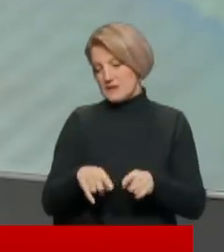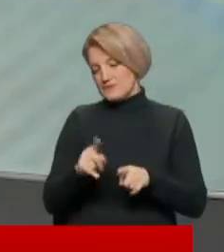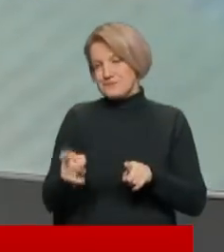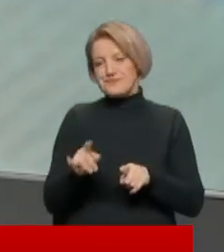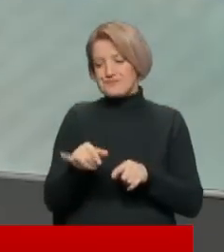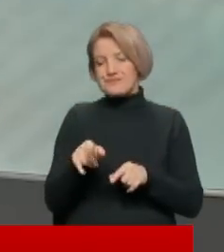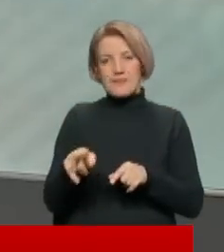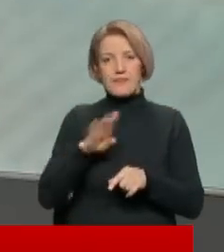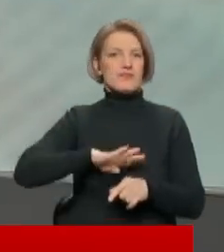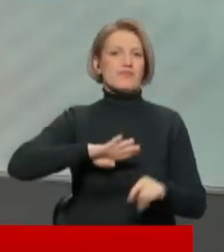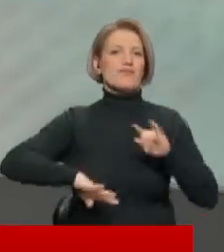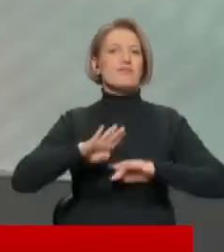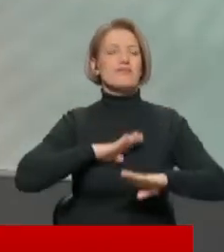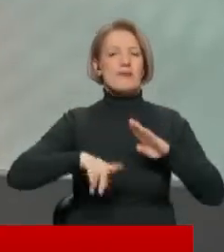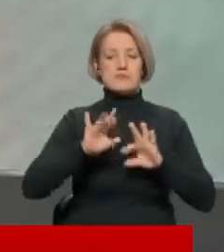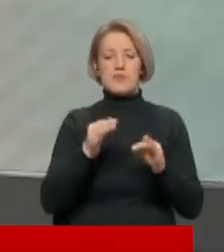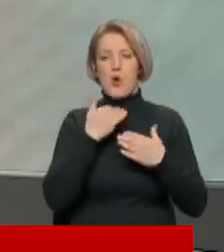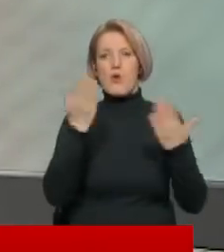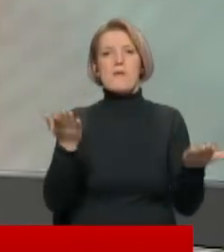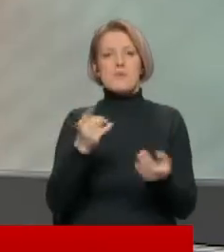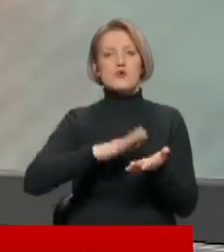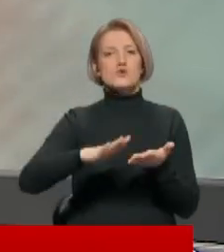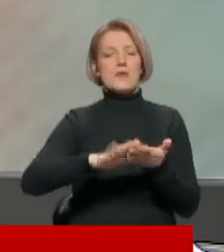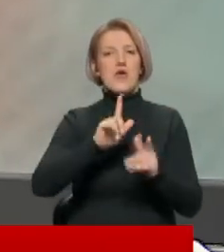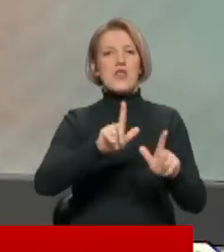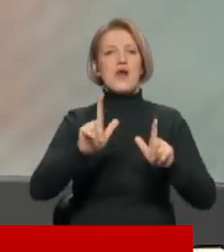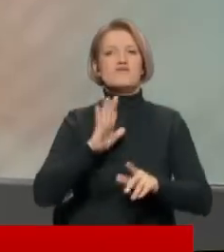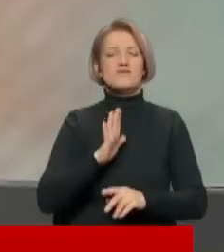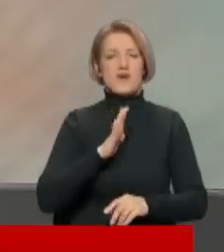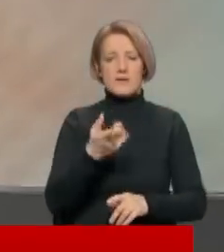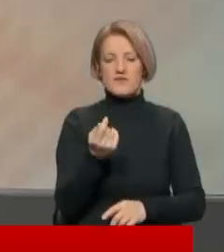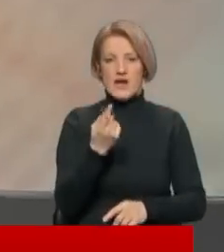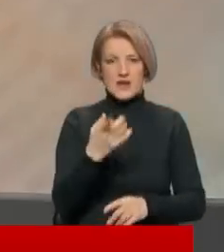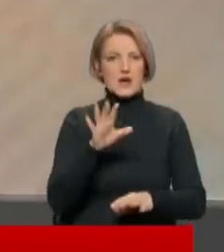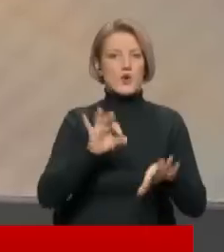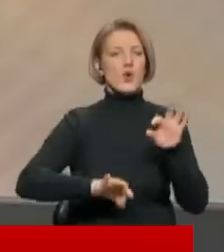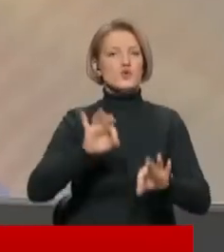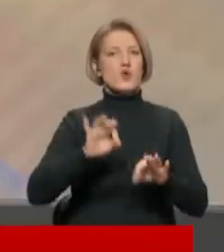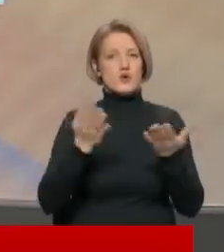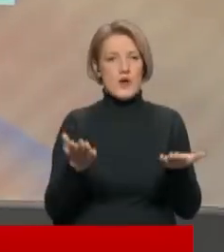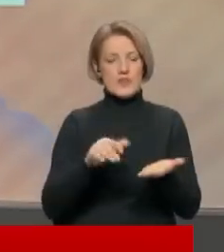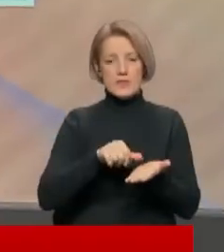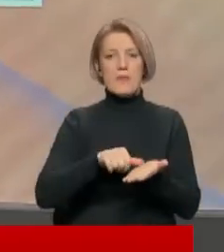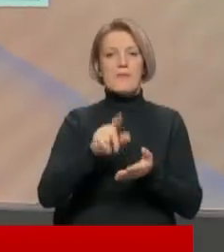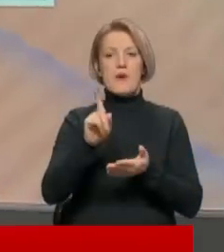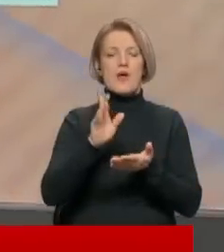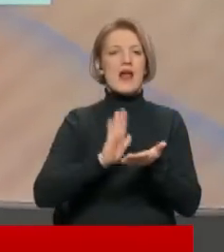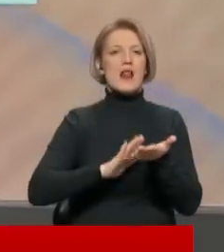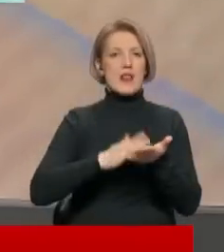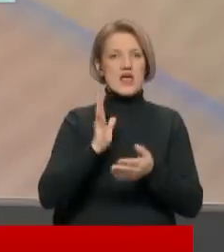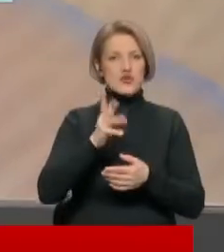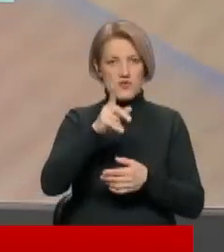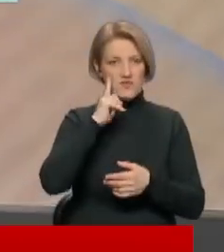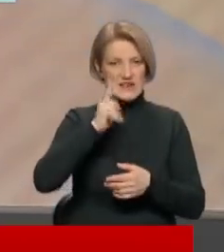başındaki marketlerden şikayetçiydi Bu böyle olmaz burada bir düzenleme ihtiyaç var fiyatların kontrollü tamamen onların eline geçiyor